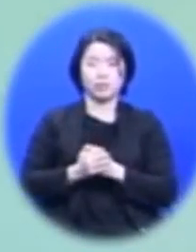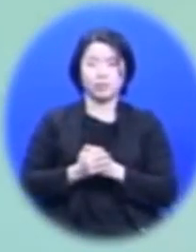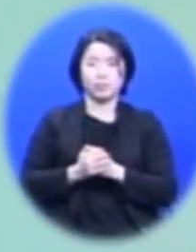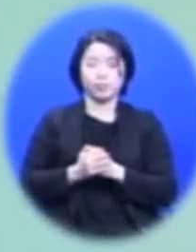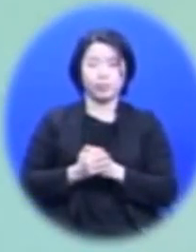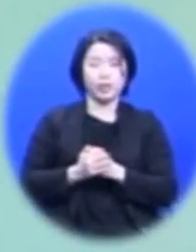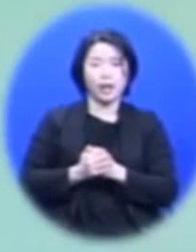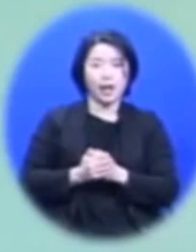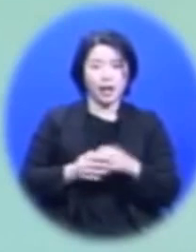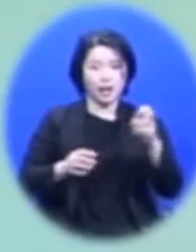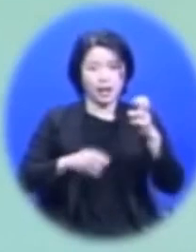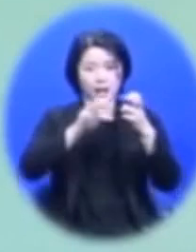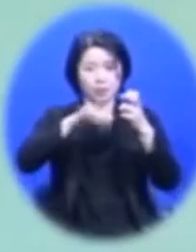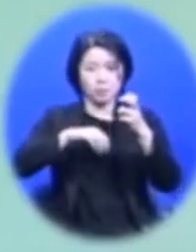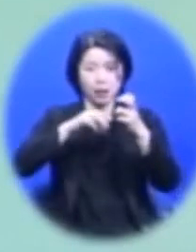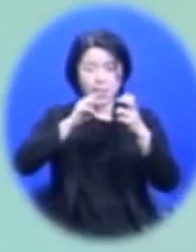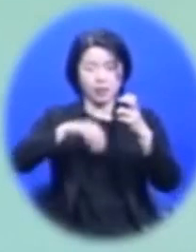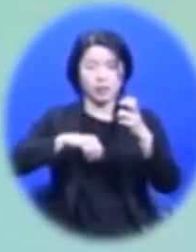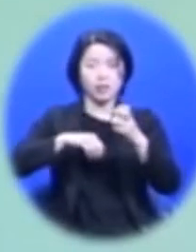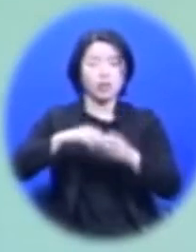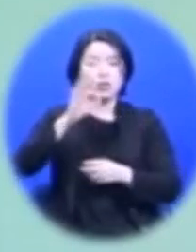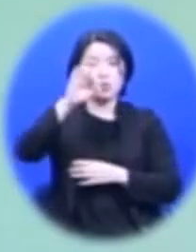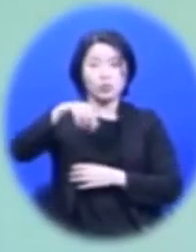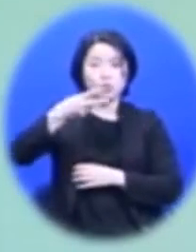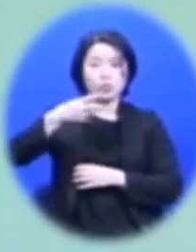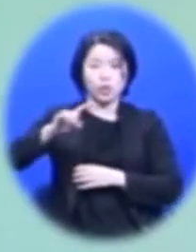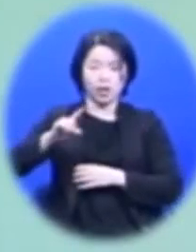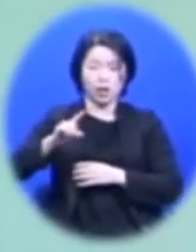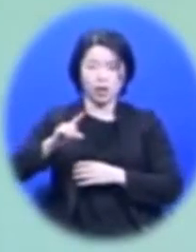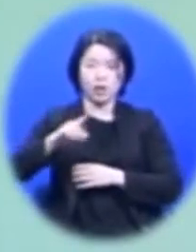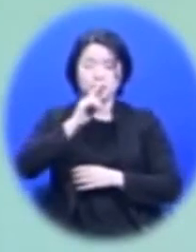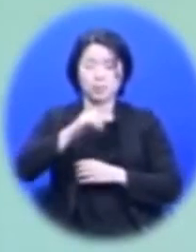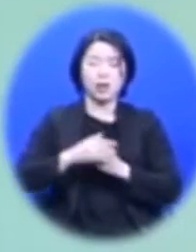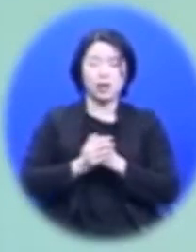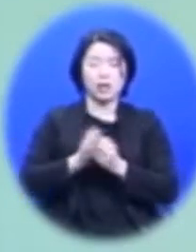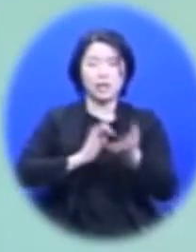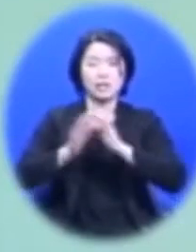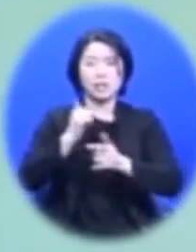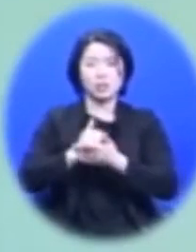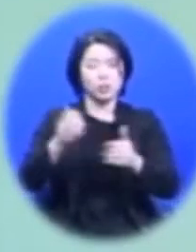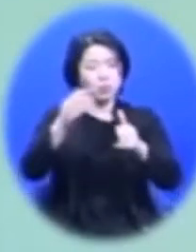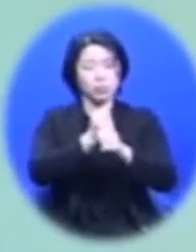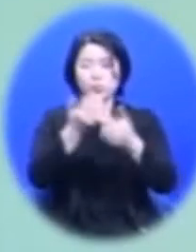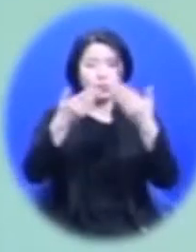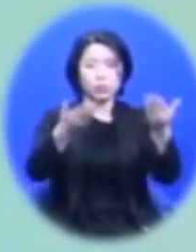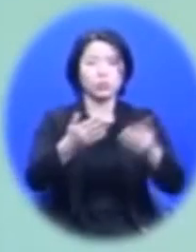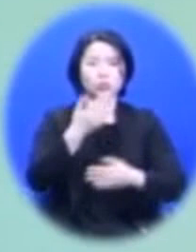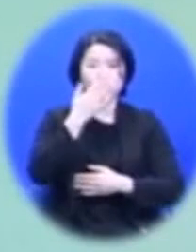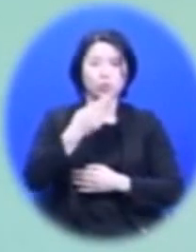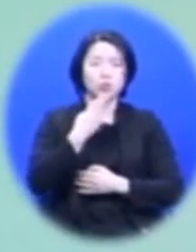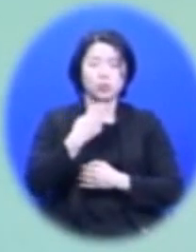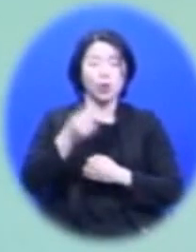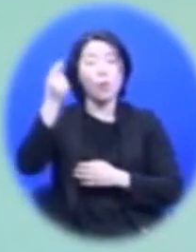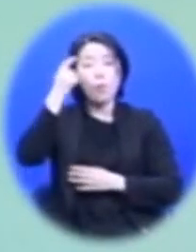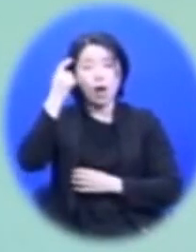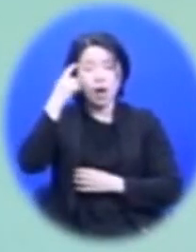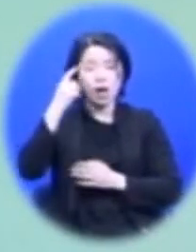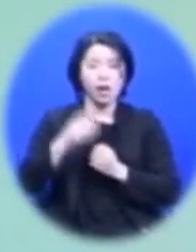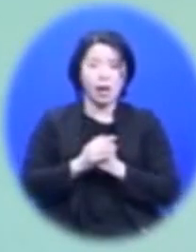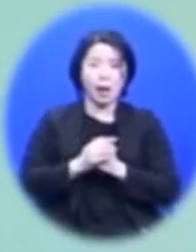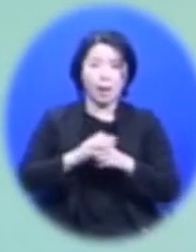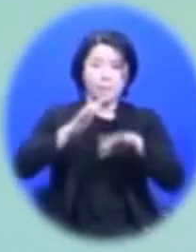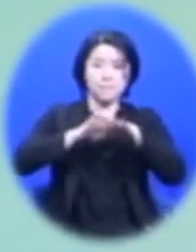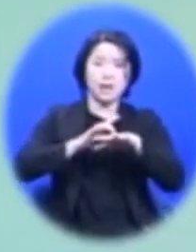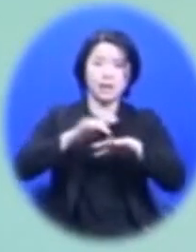가룟 유다가 그랬습니다. 가룟 유다를 예수님이 붙들어 줄 수가 없었어요. 왜?